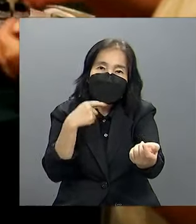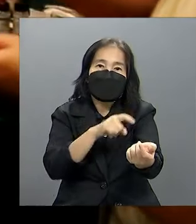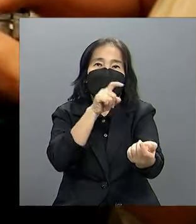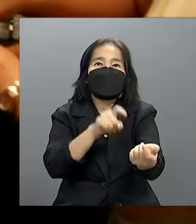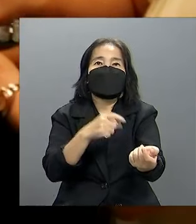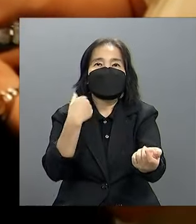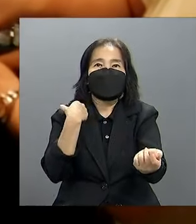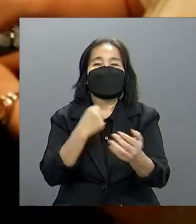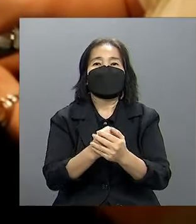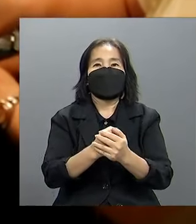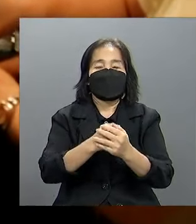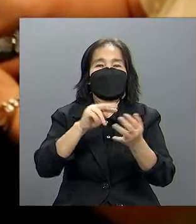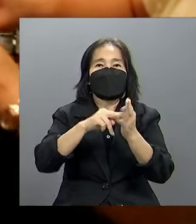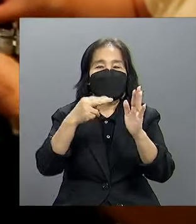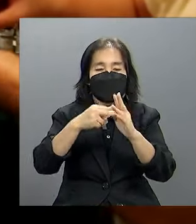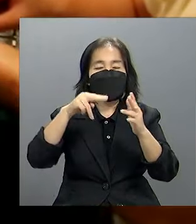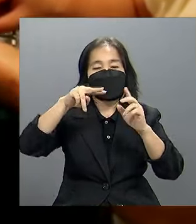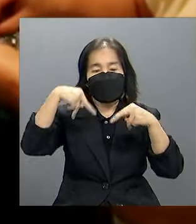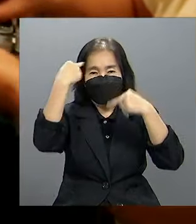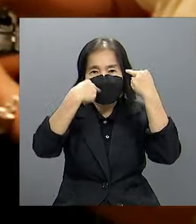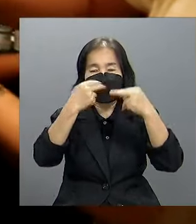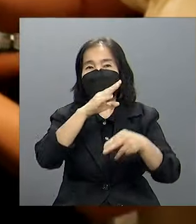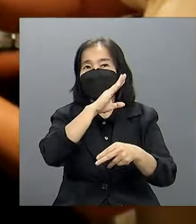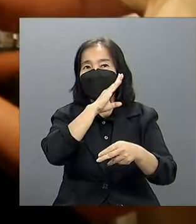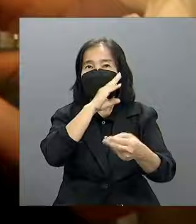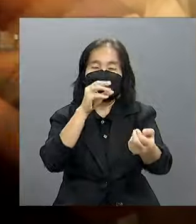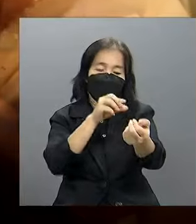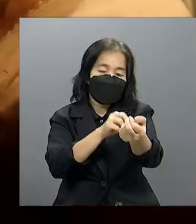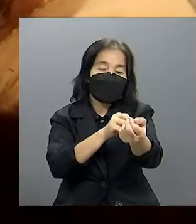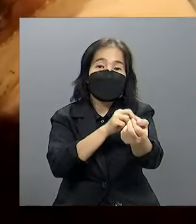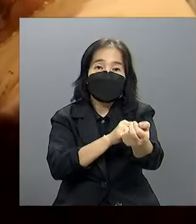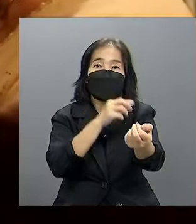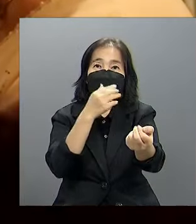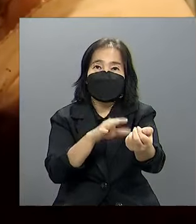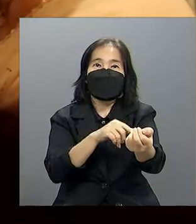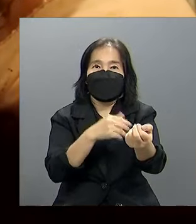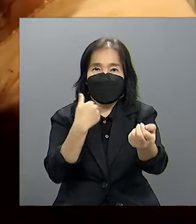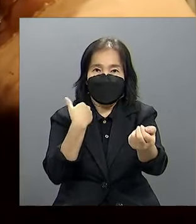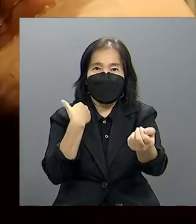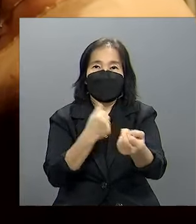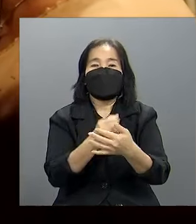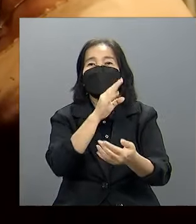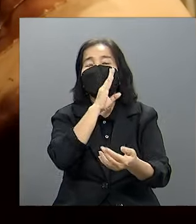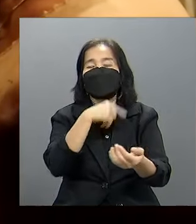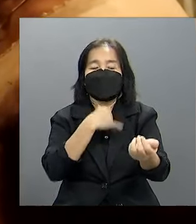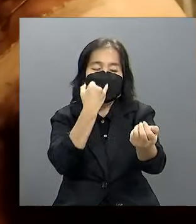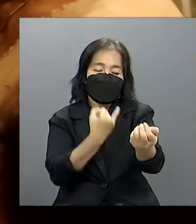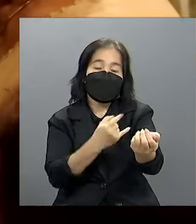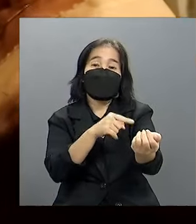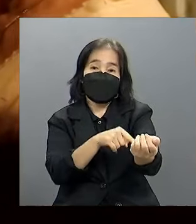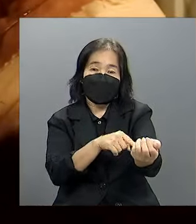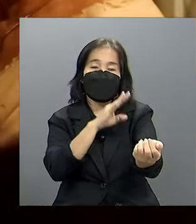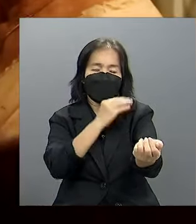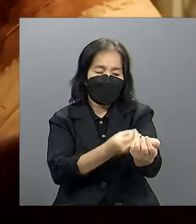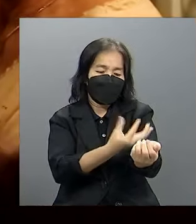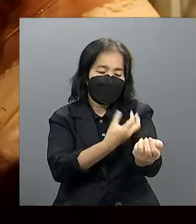าสมมติว่าตุ่มไหนมันพองมันบวมเนี่ยค่ะเขาก็จะบอกแพ้สงสัยแพ้อันนี้อย่างเงี้ยค่ะสมมติถ้ามันไม่ขึ้นเลยอันนี้ก็อาจ